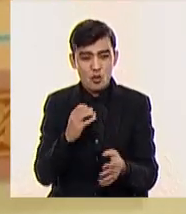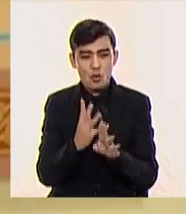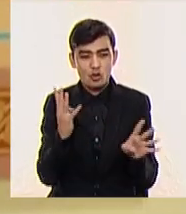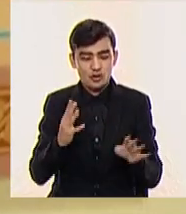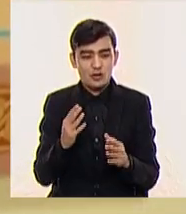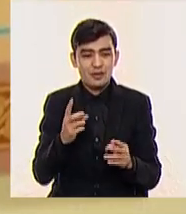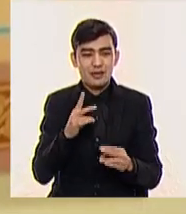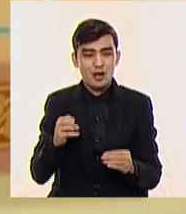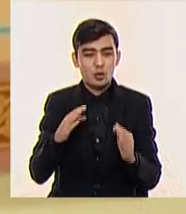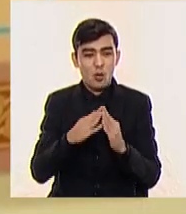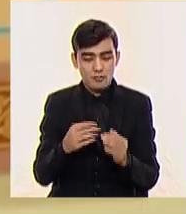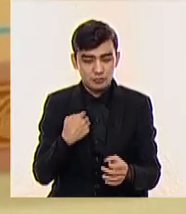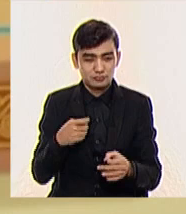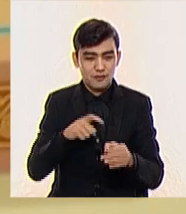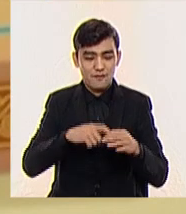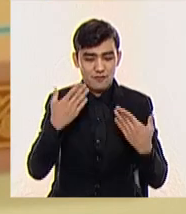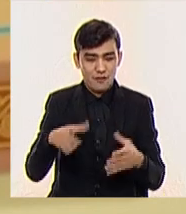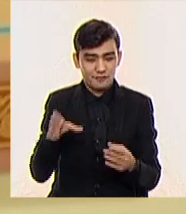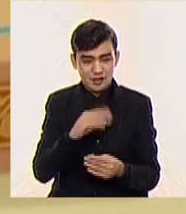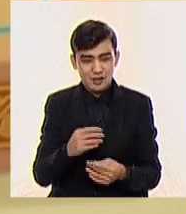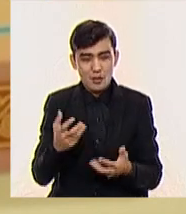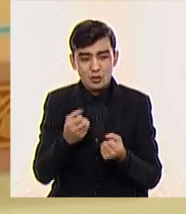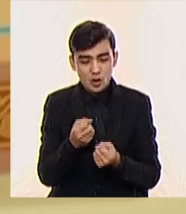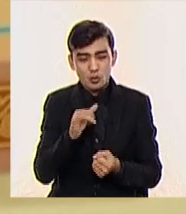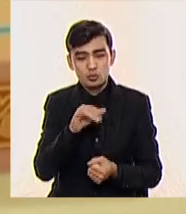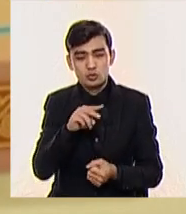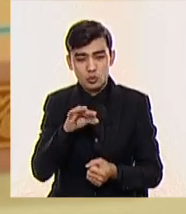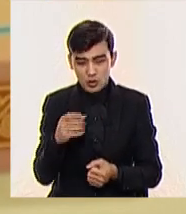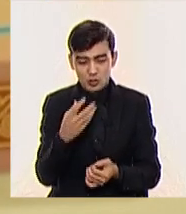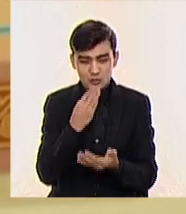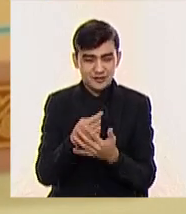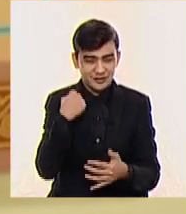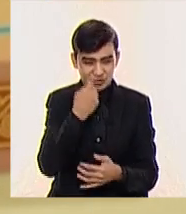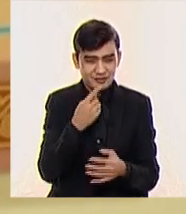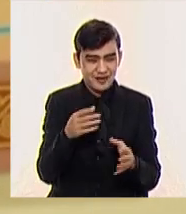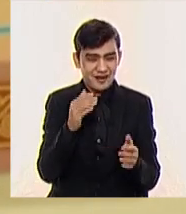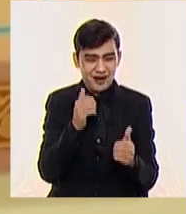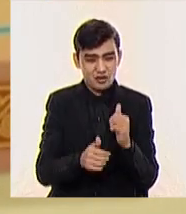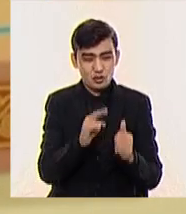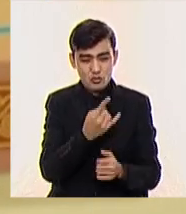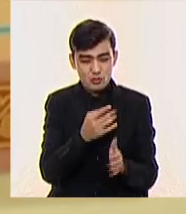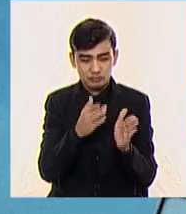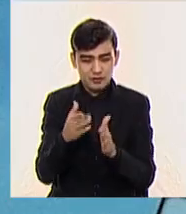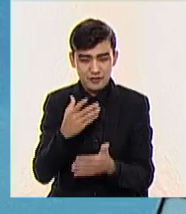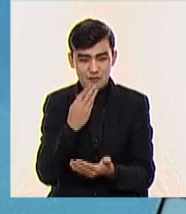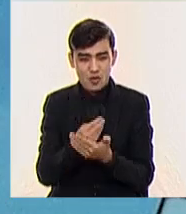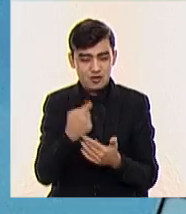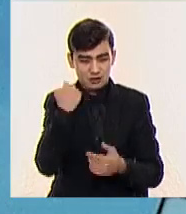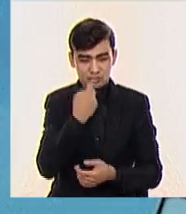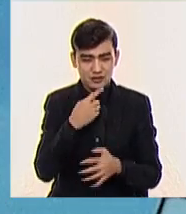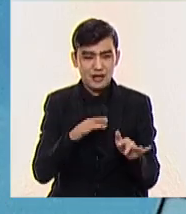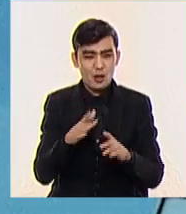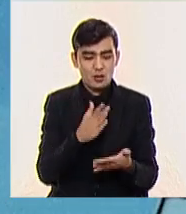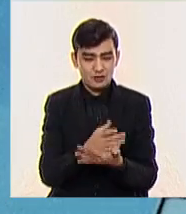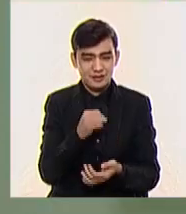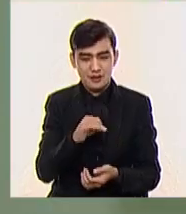наших получателей услуг. У нас уже даже есть в личном, каждом ребенке есть личное дело. В меню